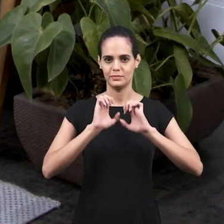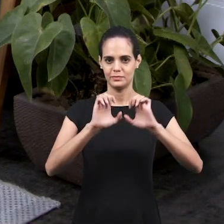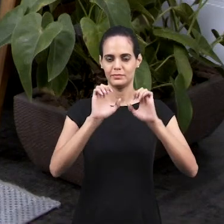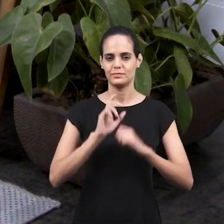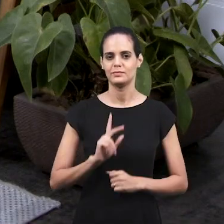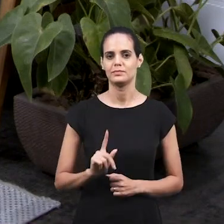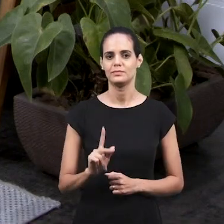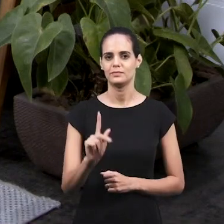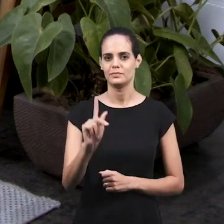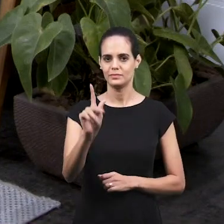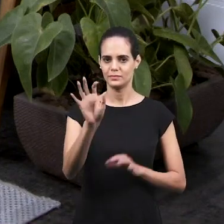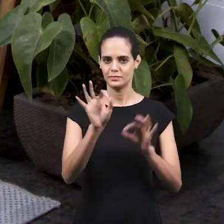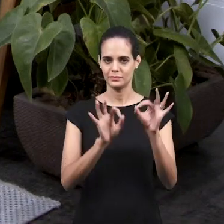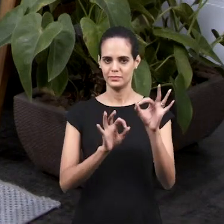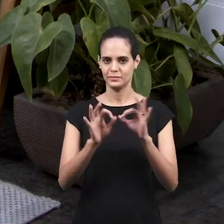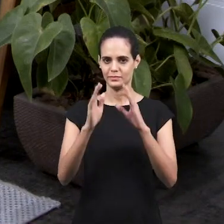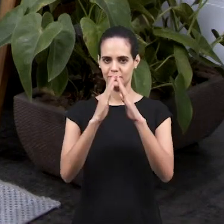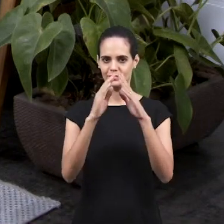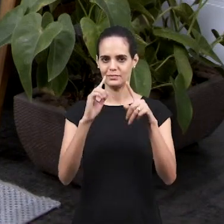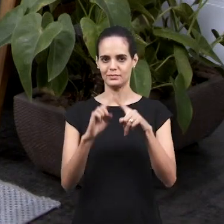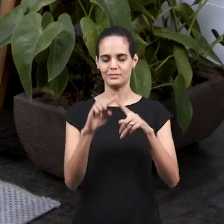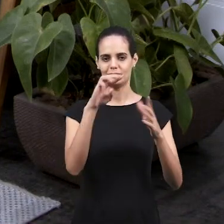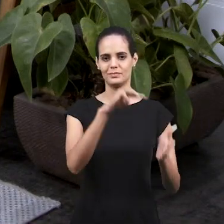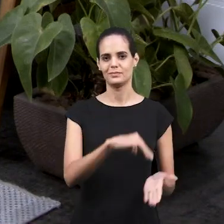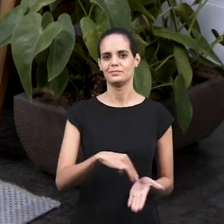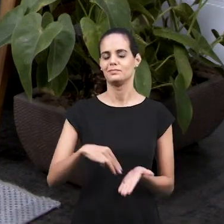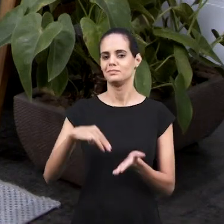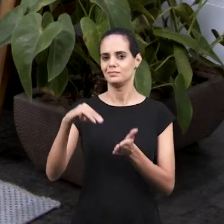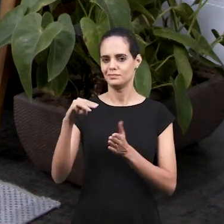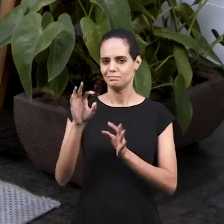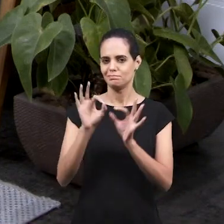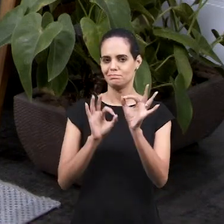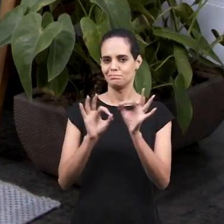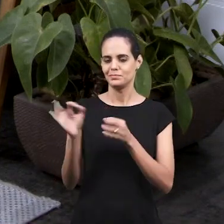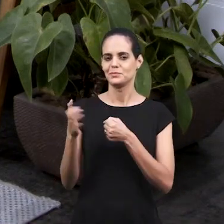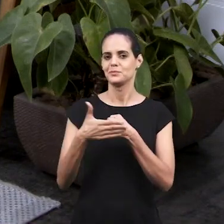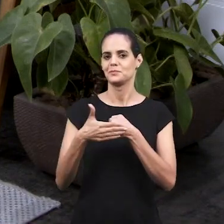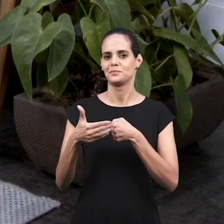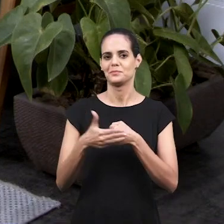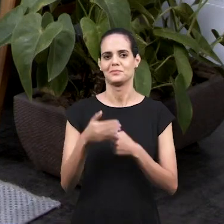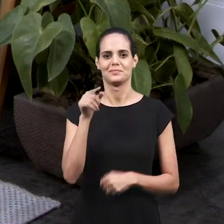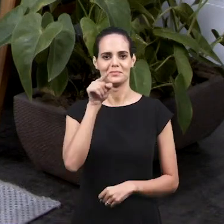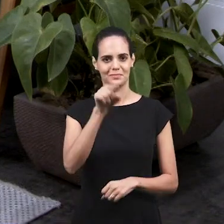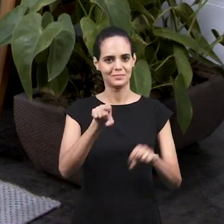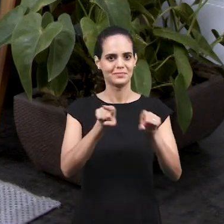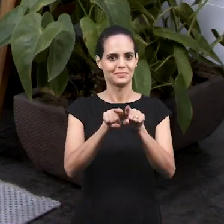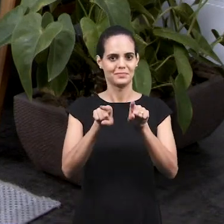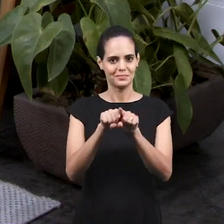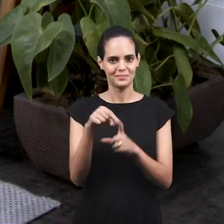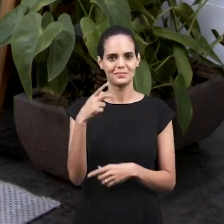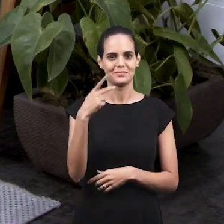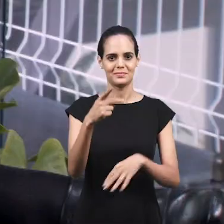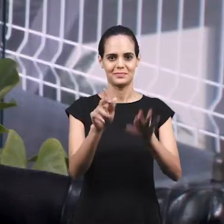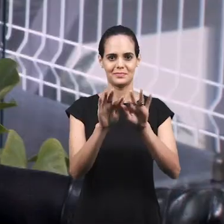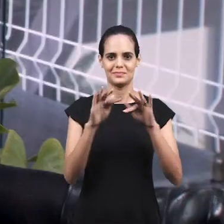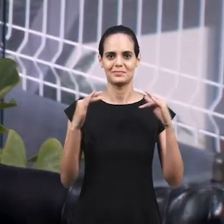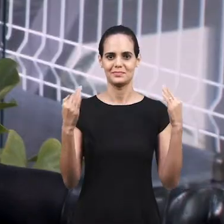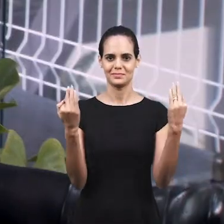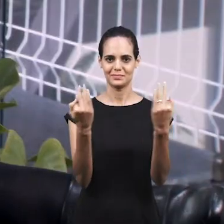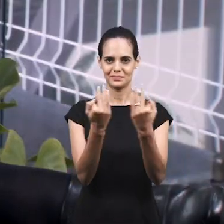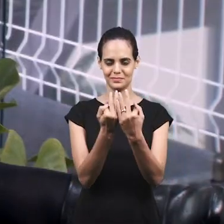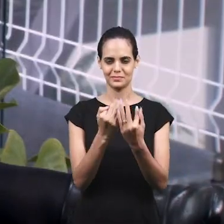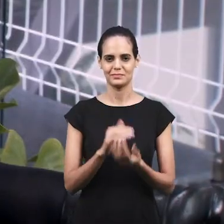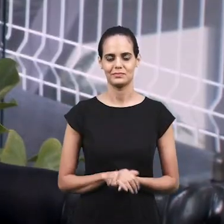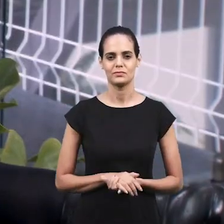éternel, qui c'est un programme produit par l'Église chrétienne Maranatha et fait avec tout soin pour vous et pour toute votre